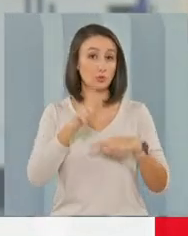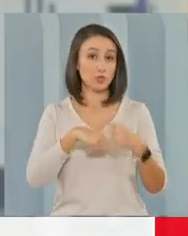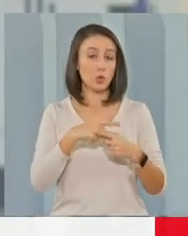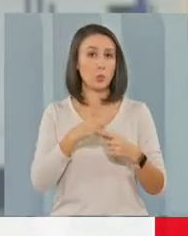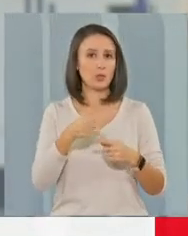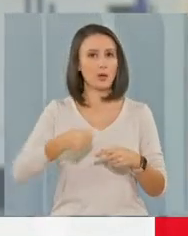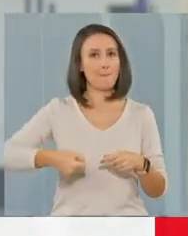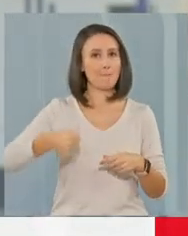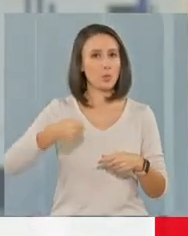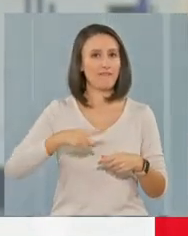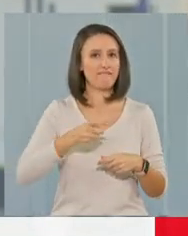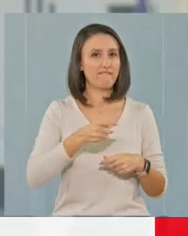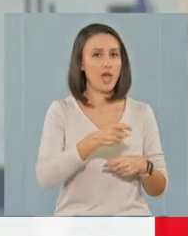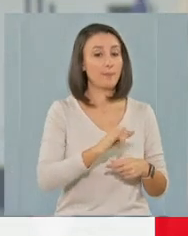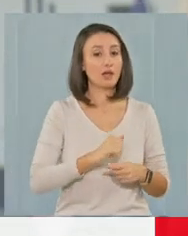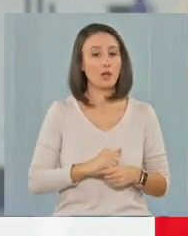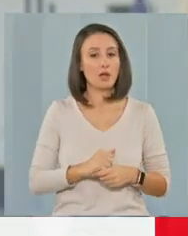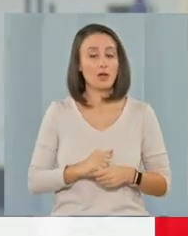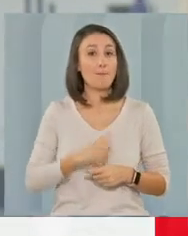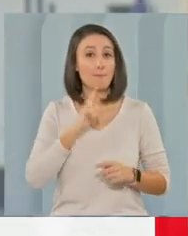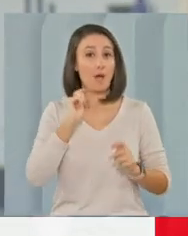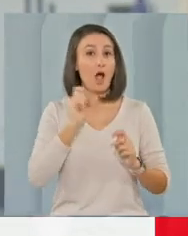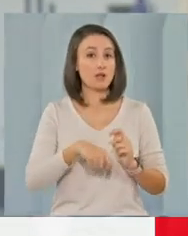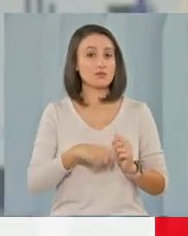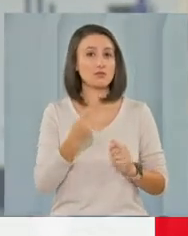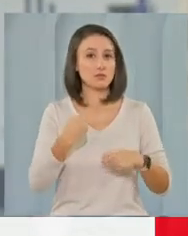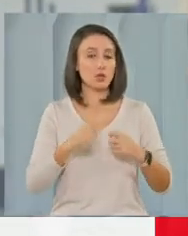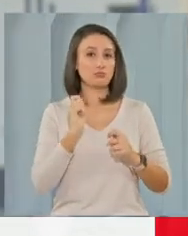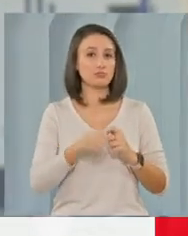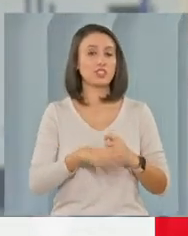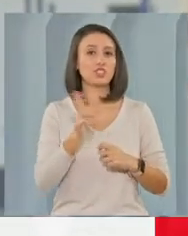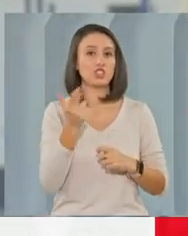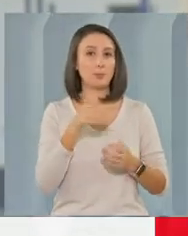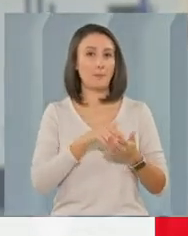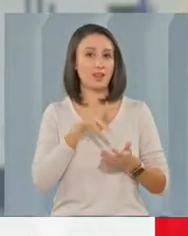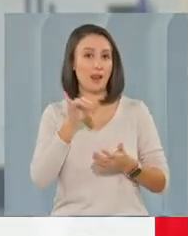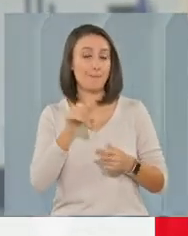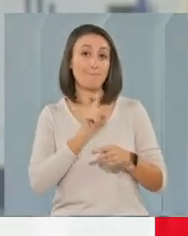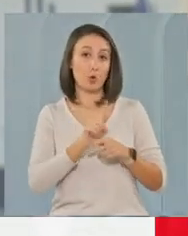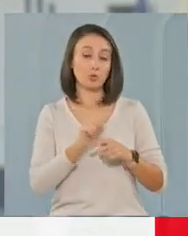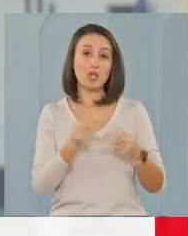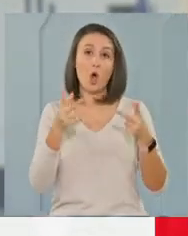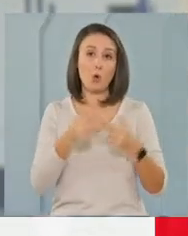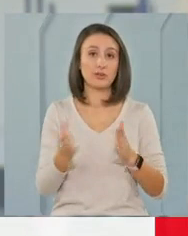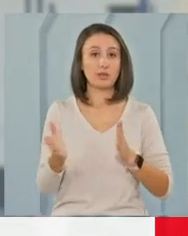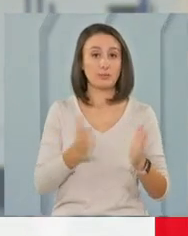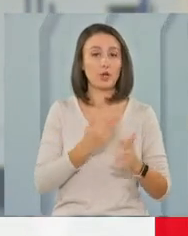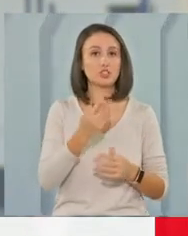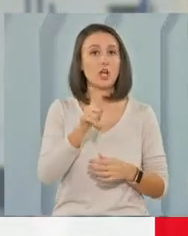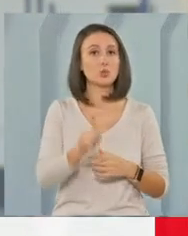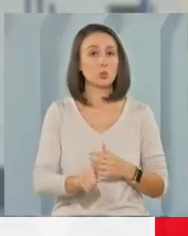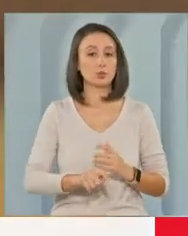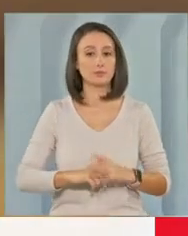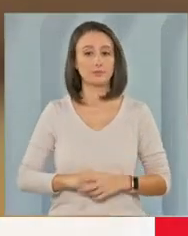o pungă de covrigi cu viermii magazinul a fost în sancționat cu o amendă în valoare de 15000 RON iar producția a fost oprită pe o perioadă de 6